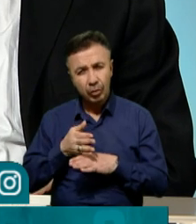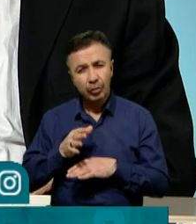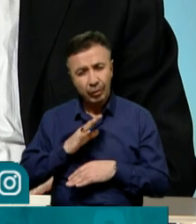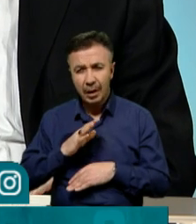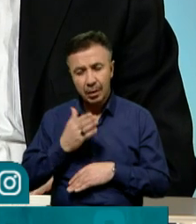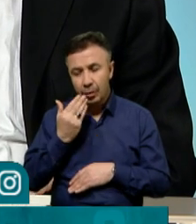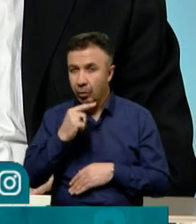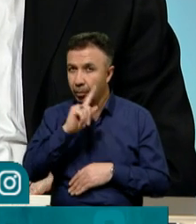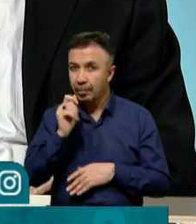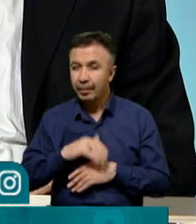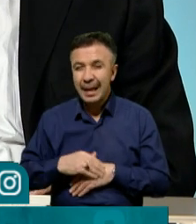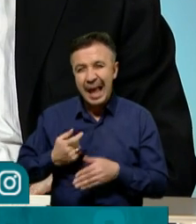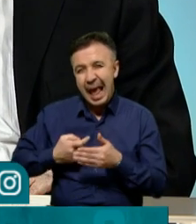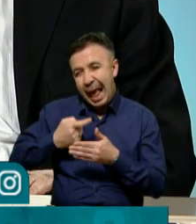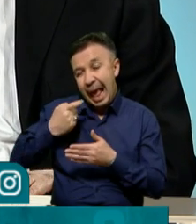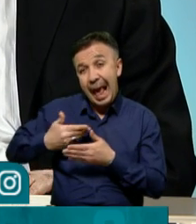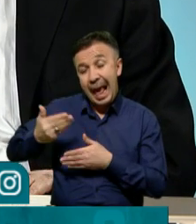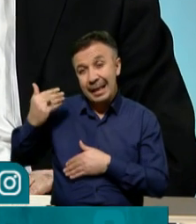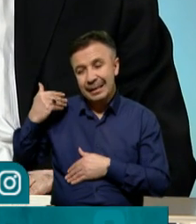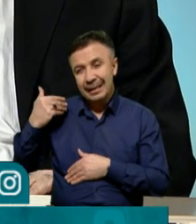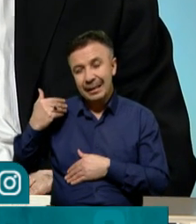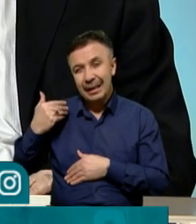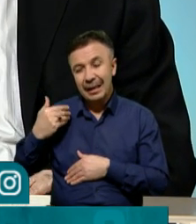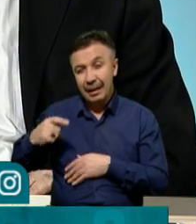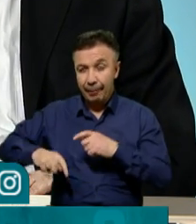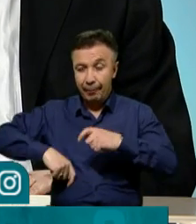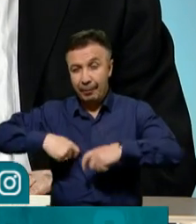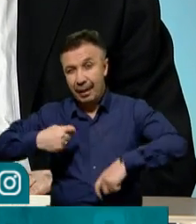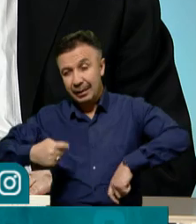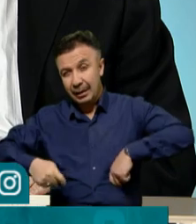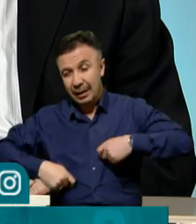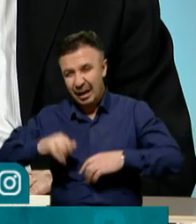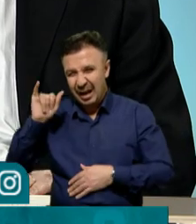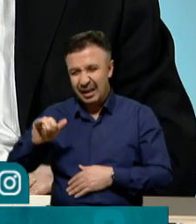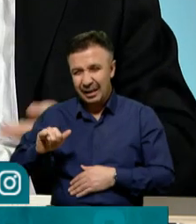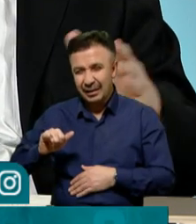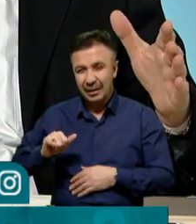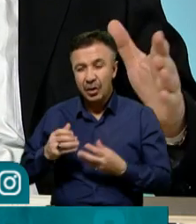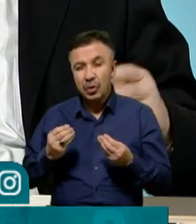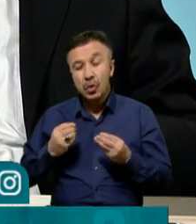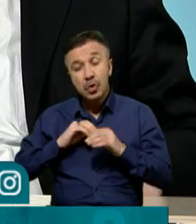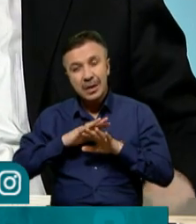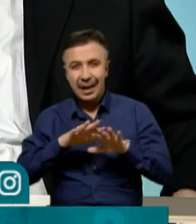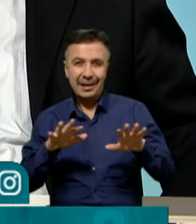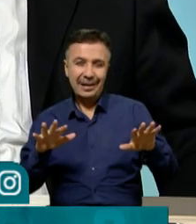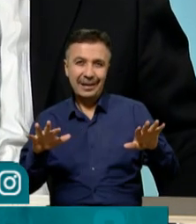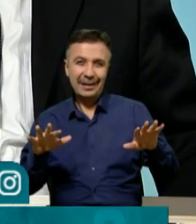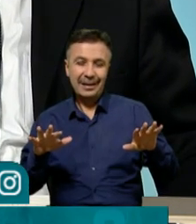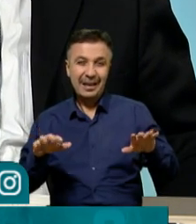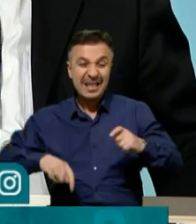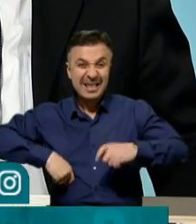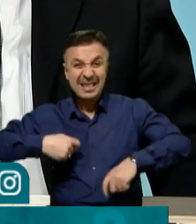eskiler. Batılın intişarı hakkın intişarından çok fazladır ve çok da yaygındır. Yani